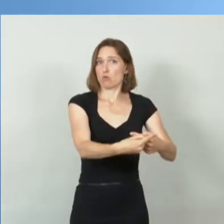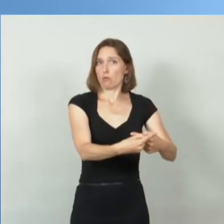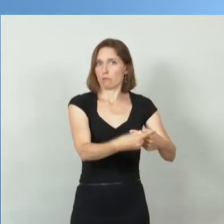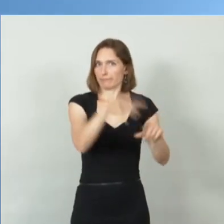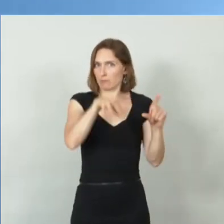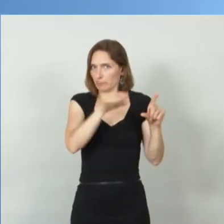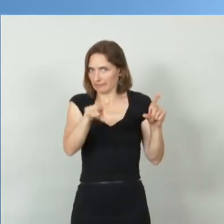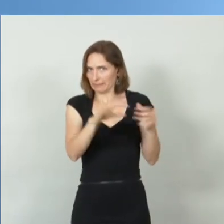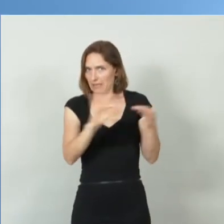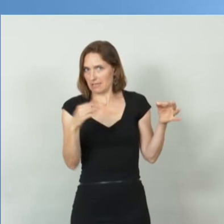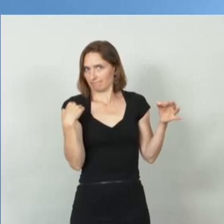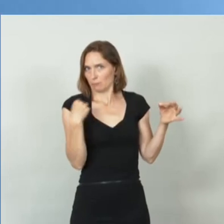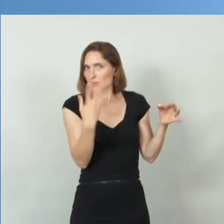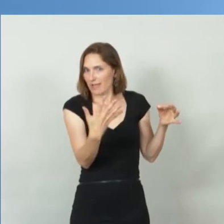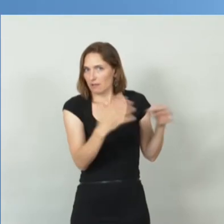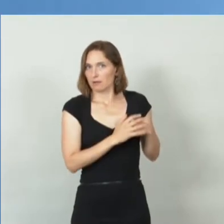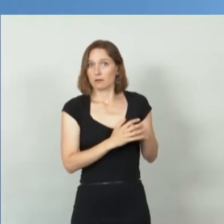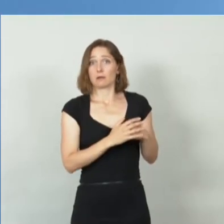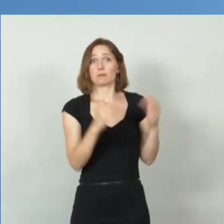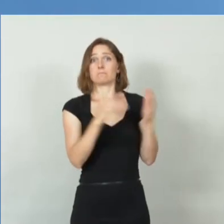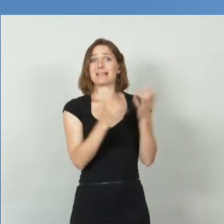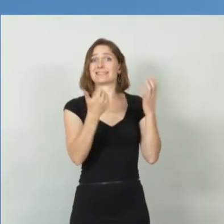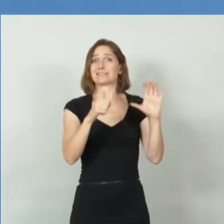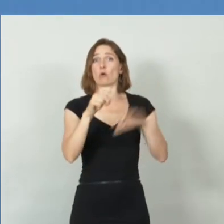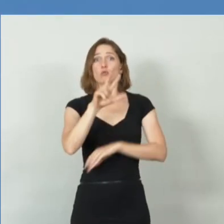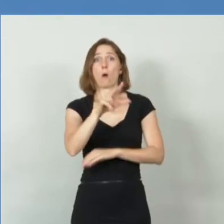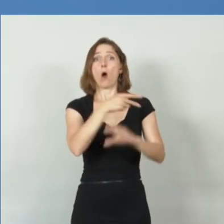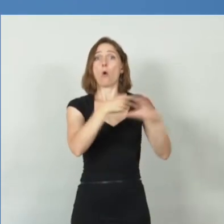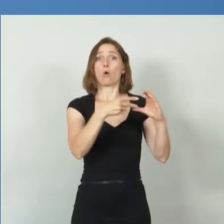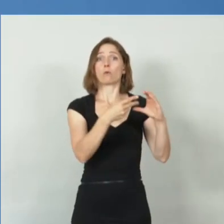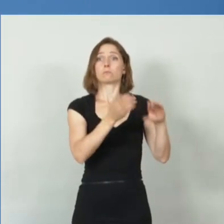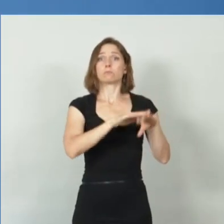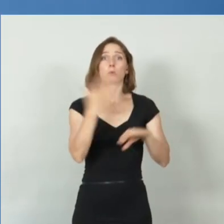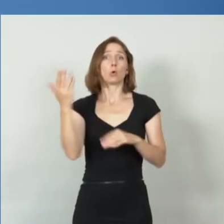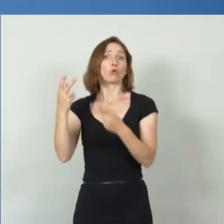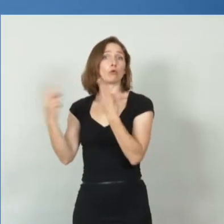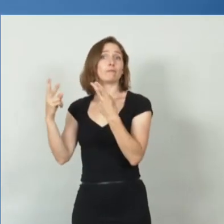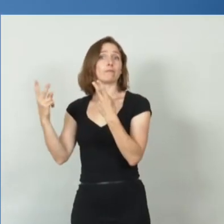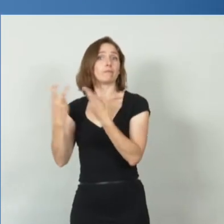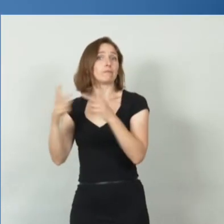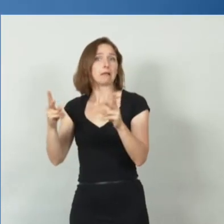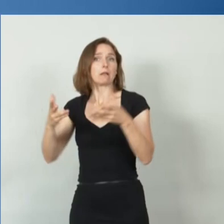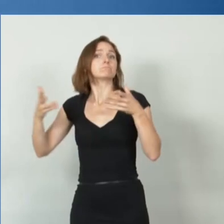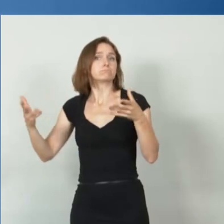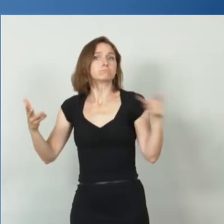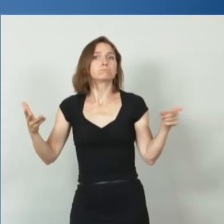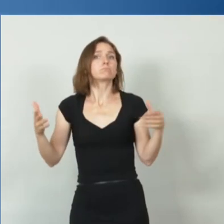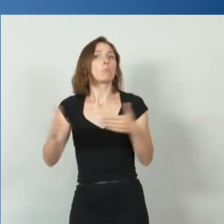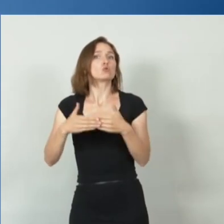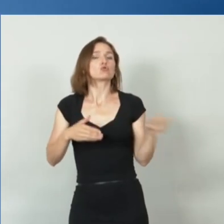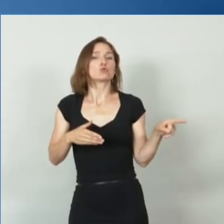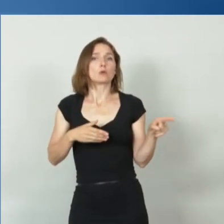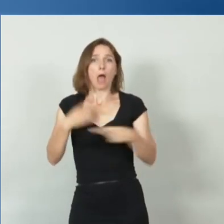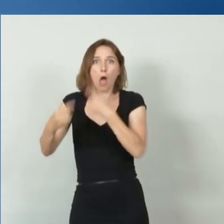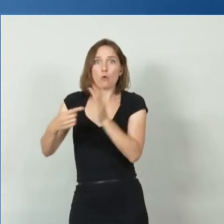ligne 5 de 1603 euros alors que dans les autres villes comparables de France ce cet encourt de dette